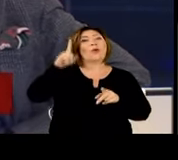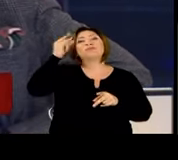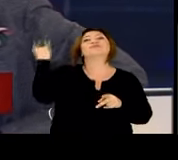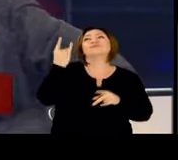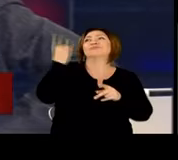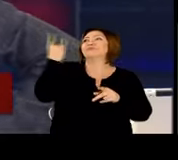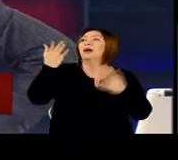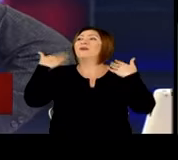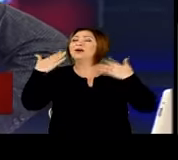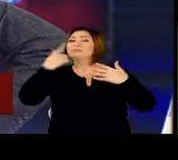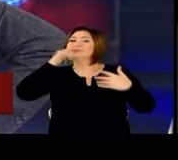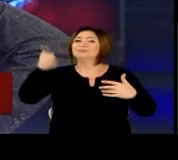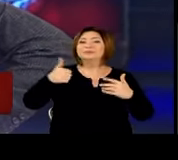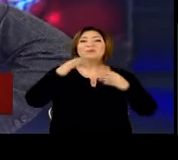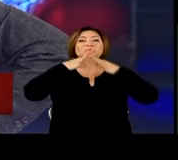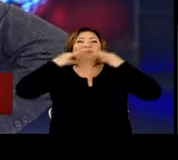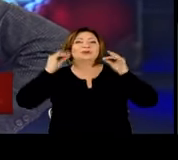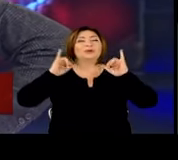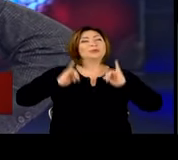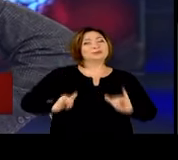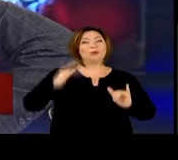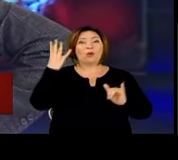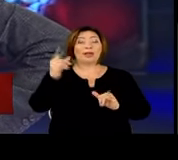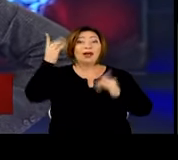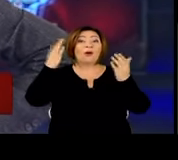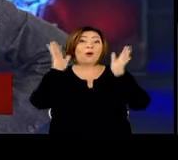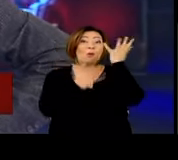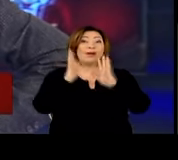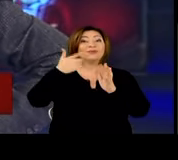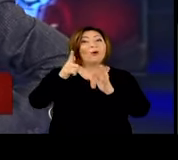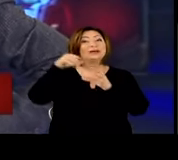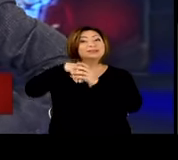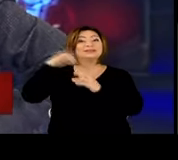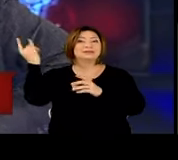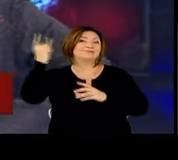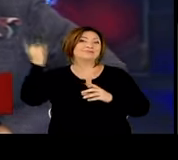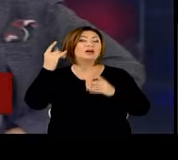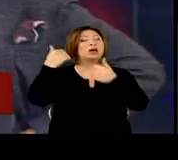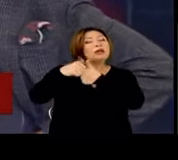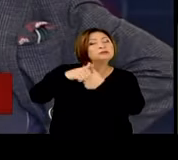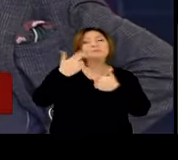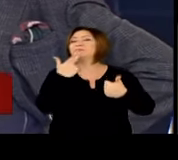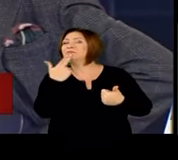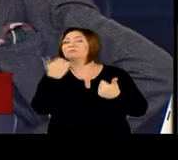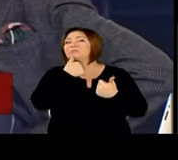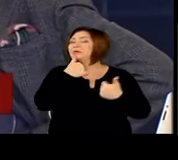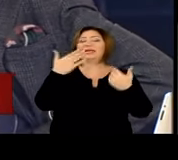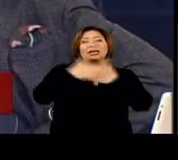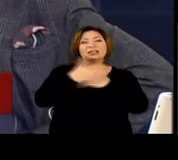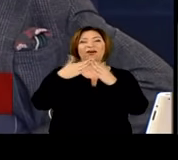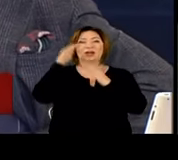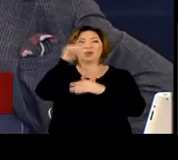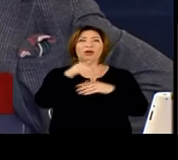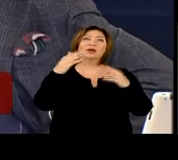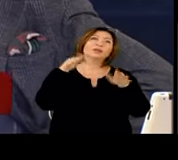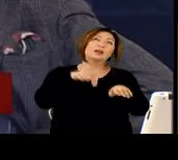mutlu, huzurlu, karşısındakine huzur veren, mutluluk veren insan. Düşünsene karın ya da kocan gece eve geliyor, 4